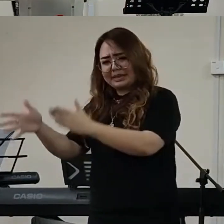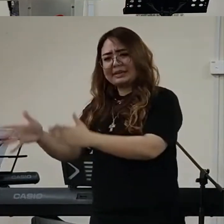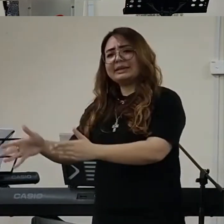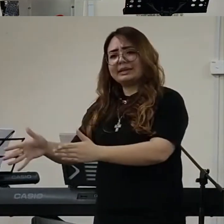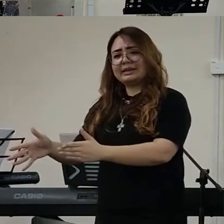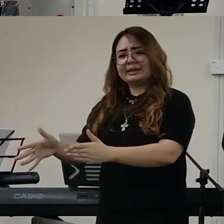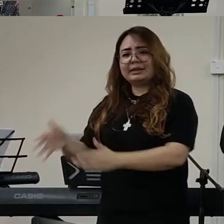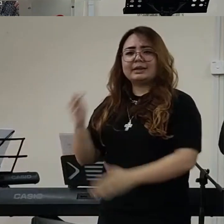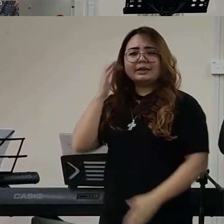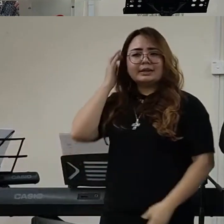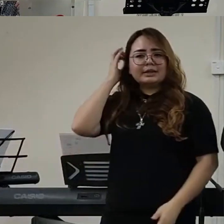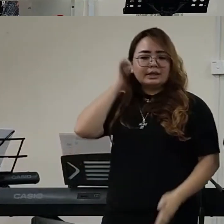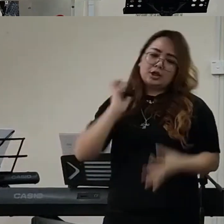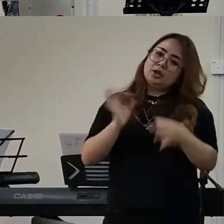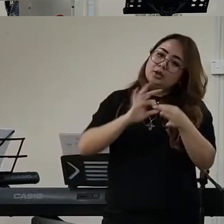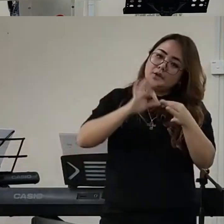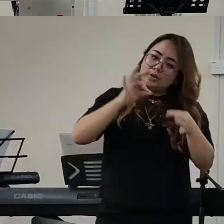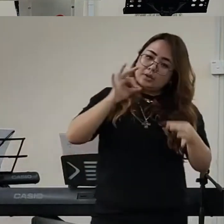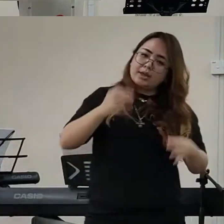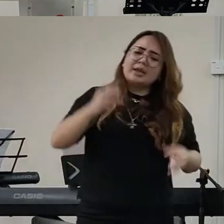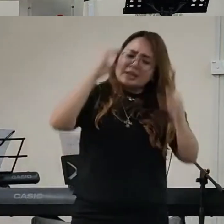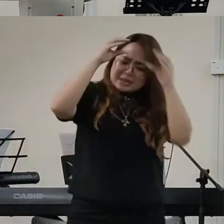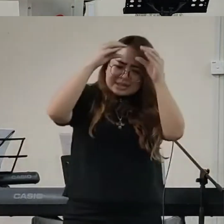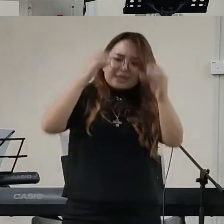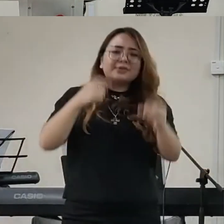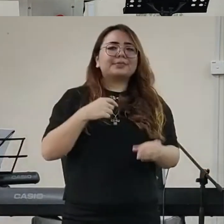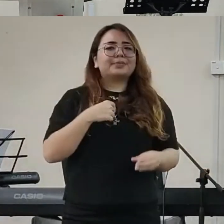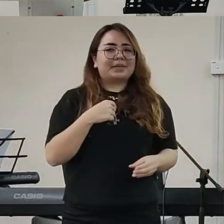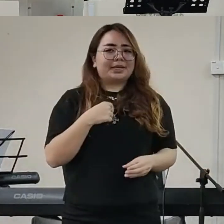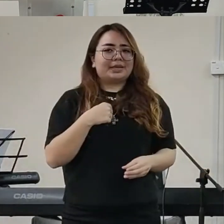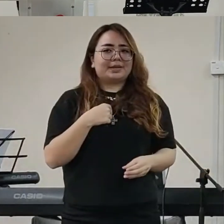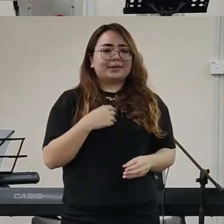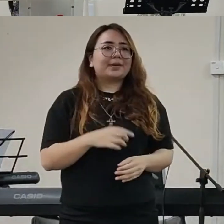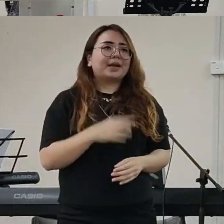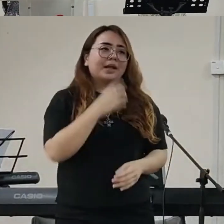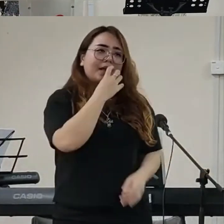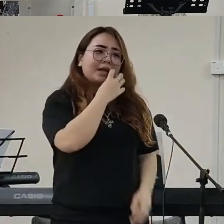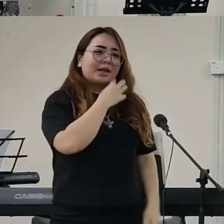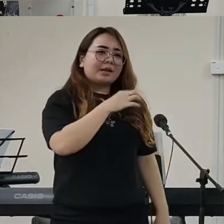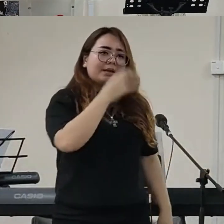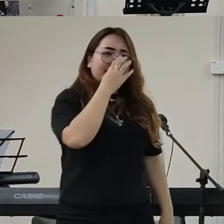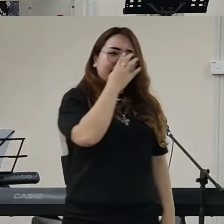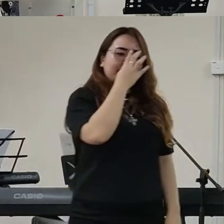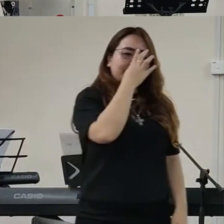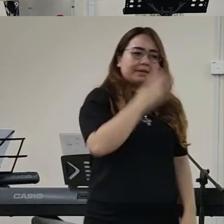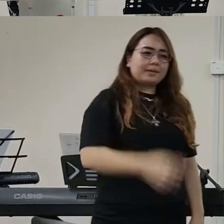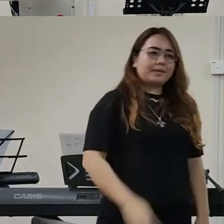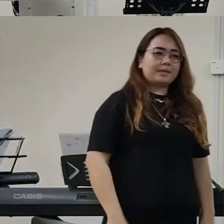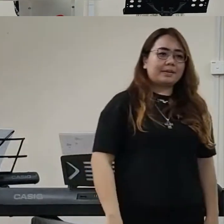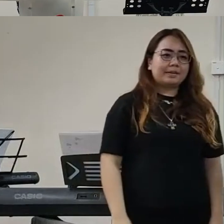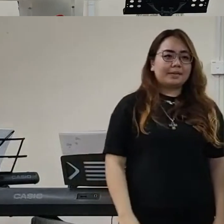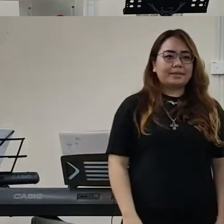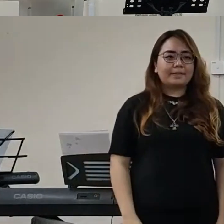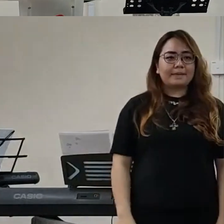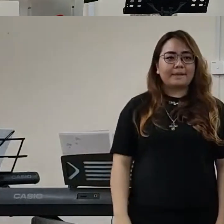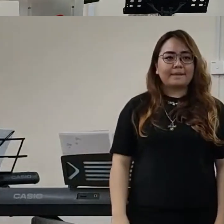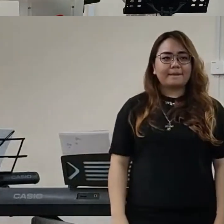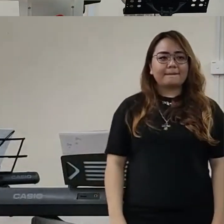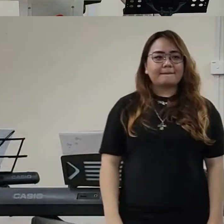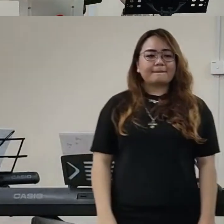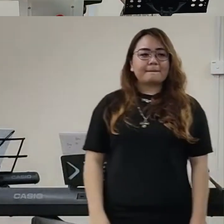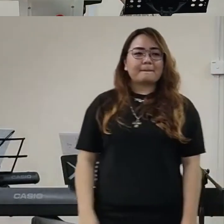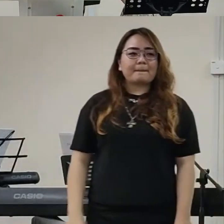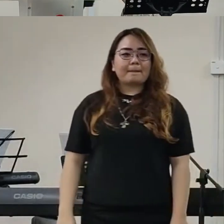圣灵来带领我们去牧养那个人。 So people like Shahin say, my English is not good. Then you say,